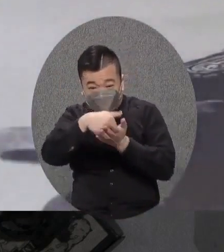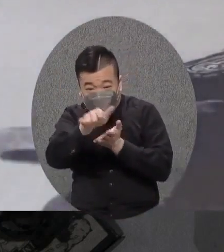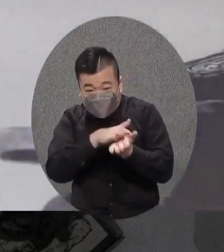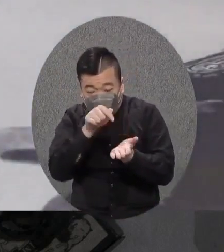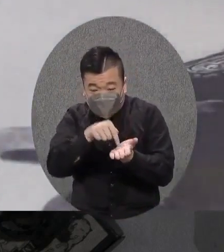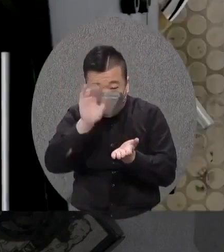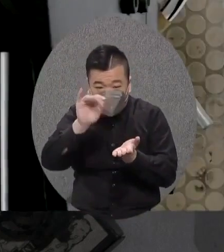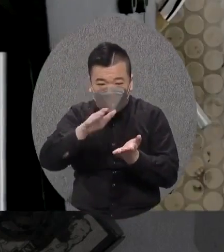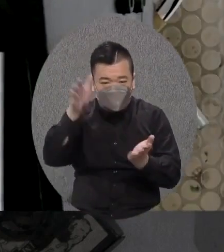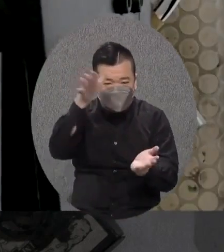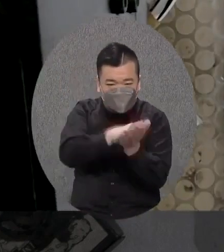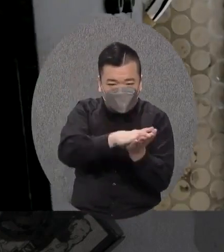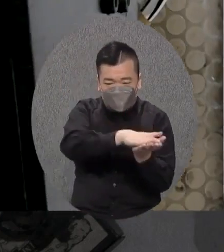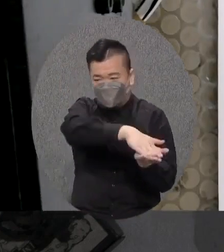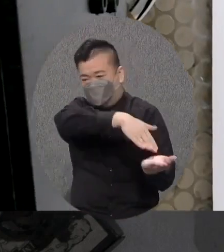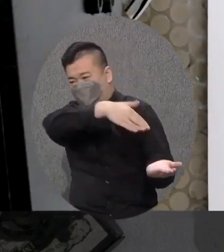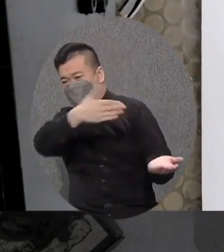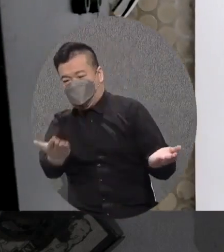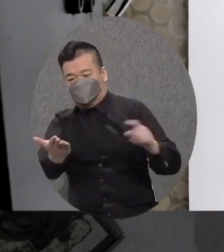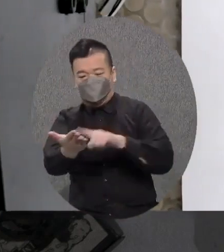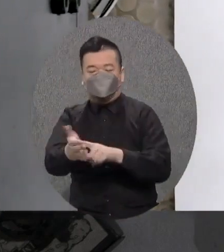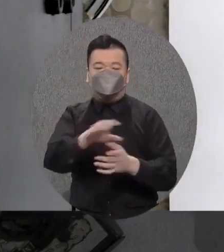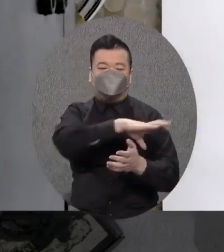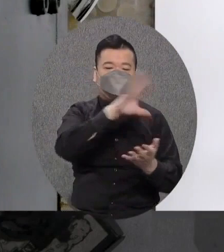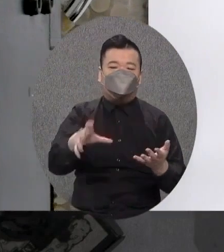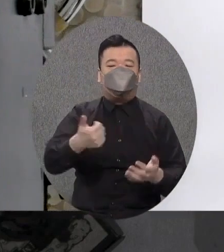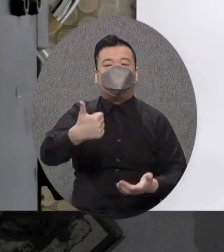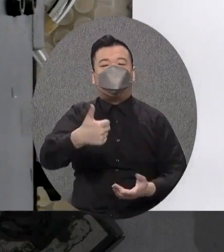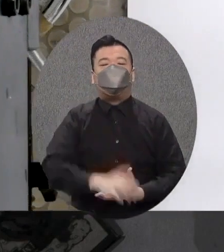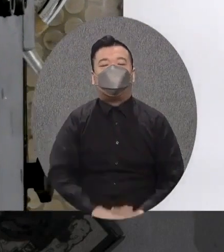先至可以咧係移印轉印喺紙上邊嘅。